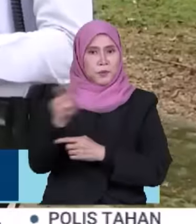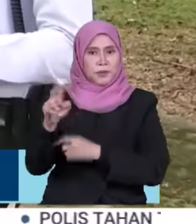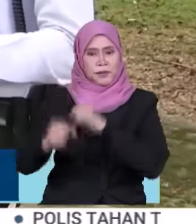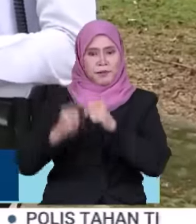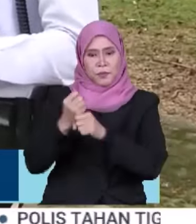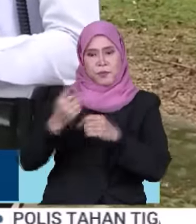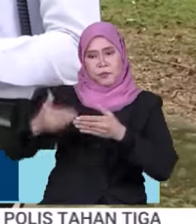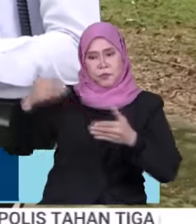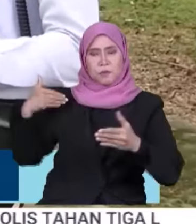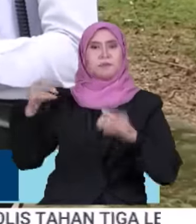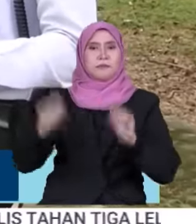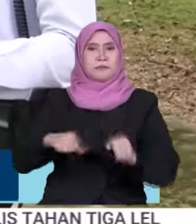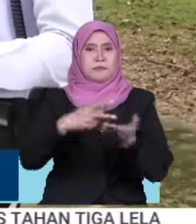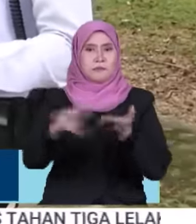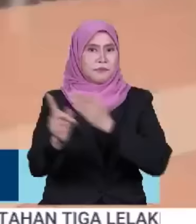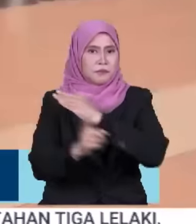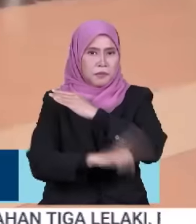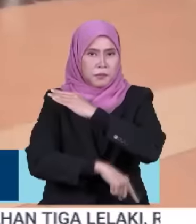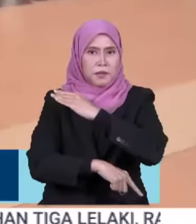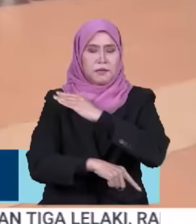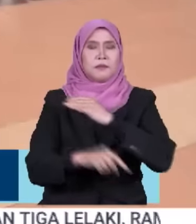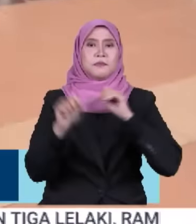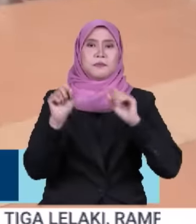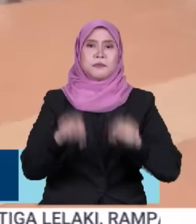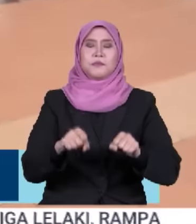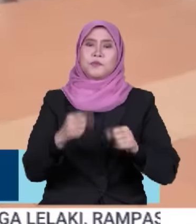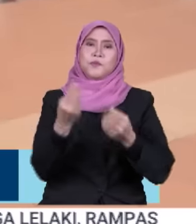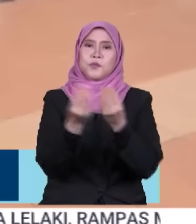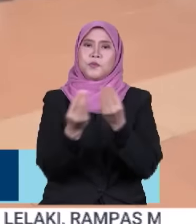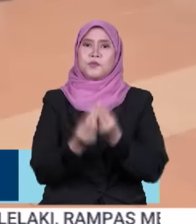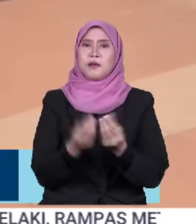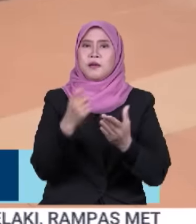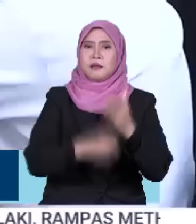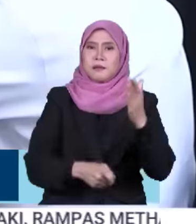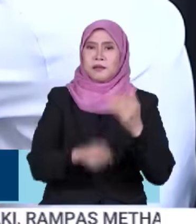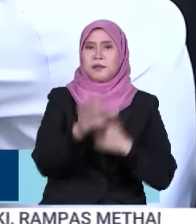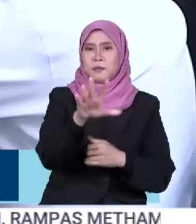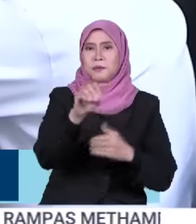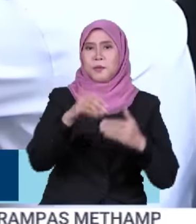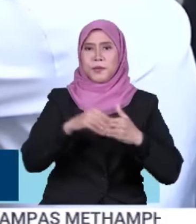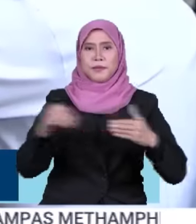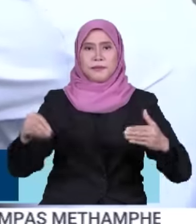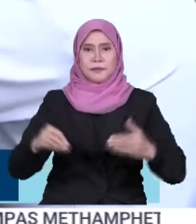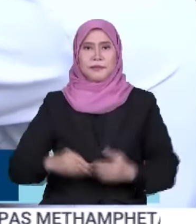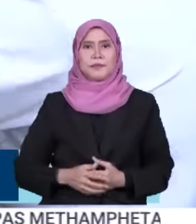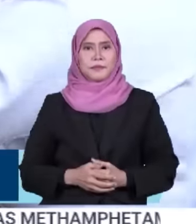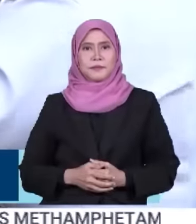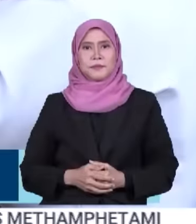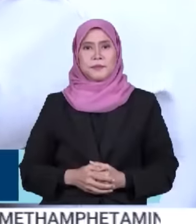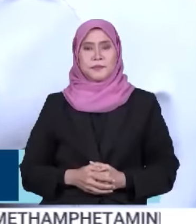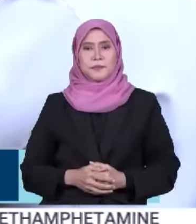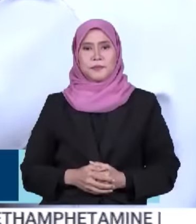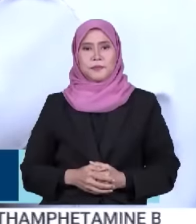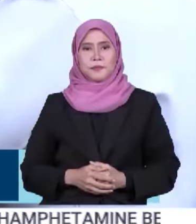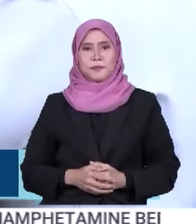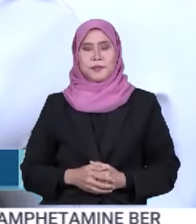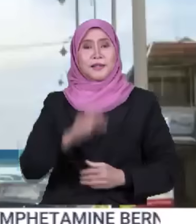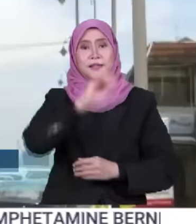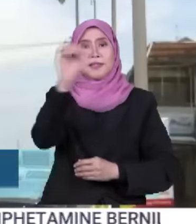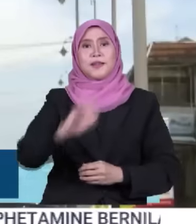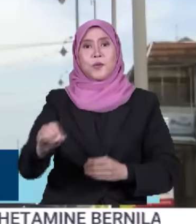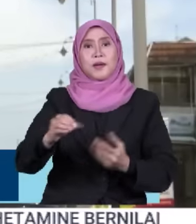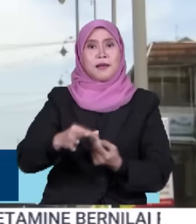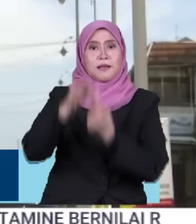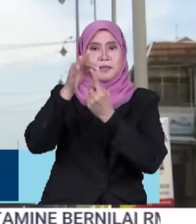tahun sebelumnya. Setiap saman boleh dilunaskan dengan kadar harga RM50. Kadar diskaun khas